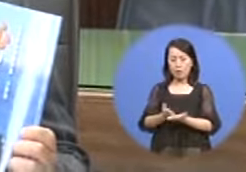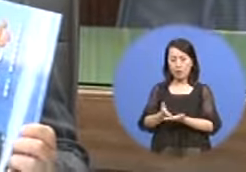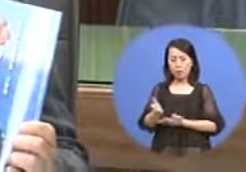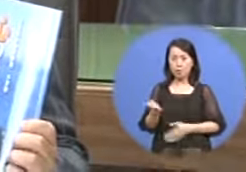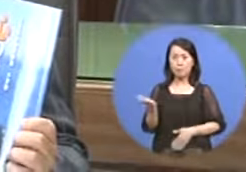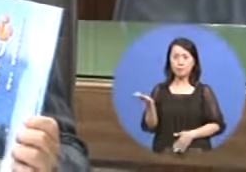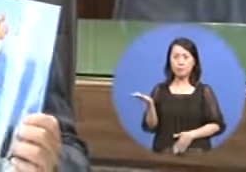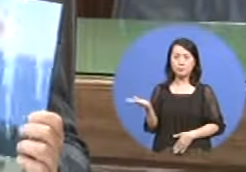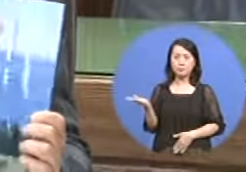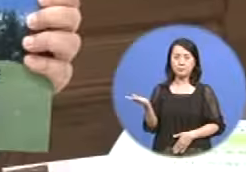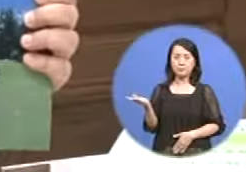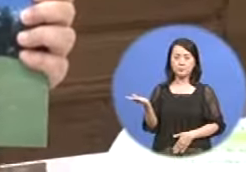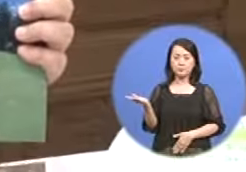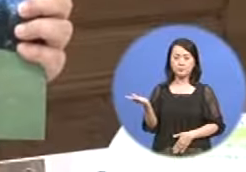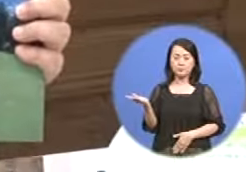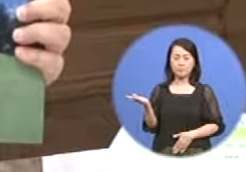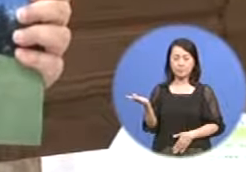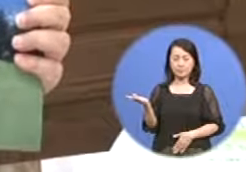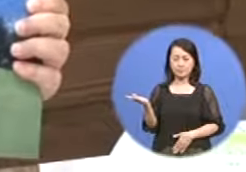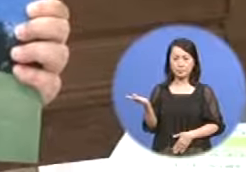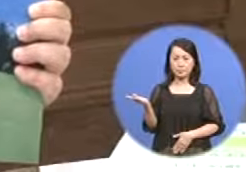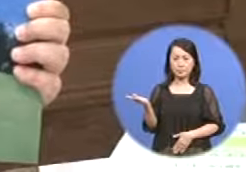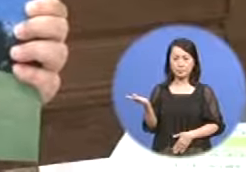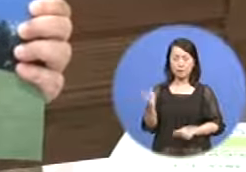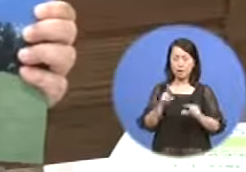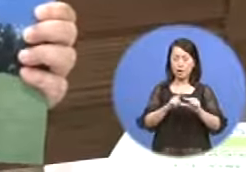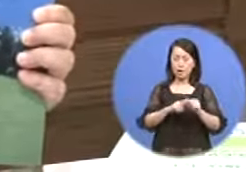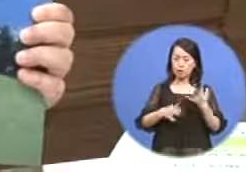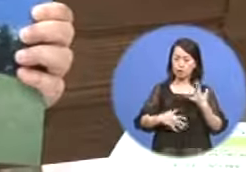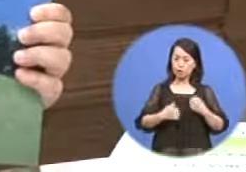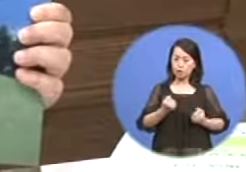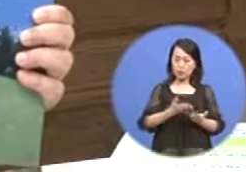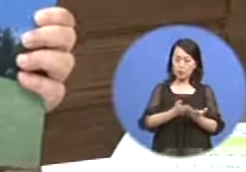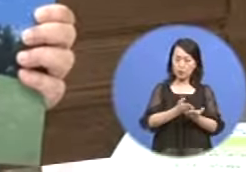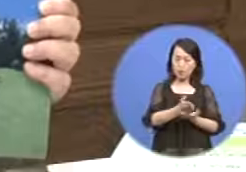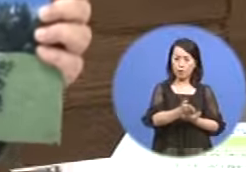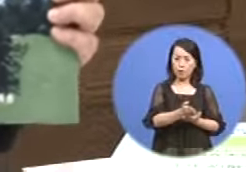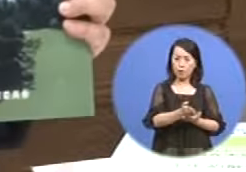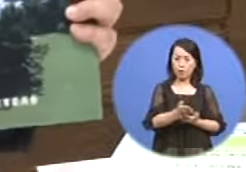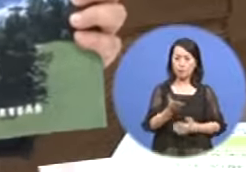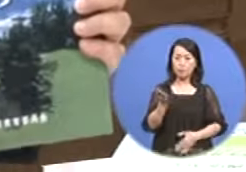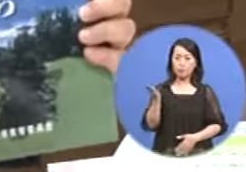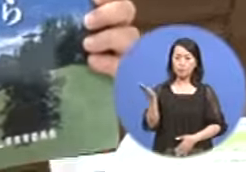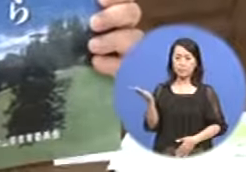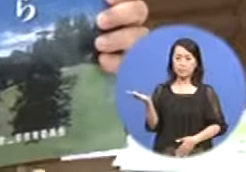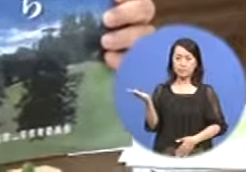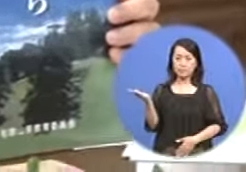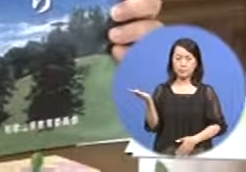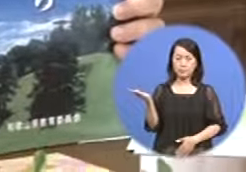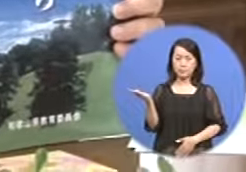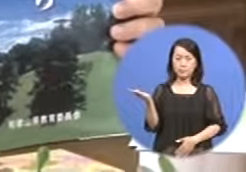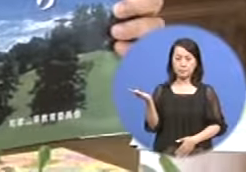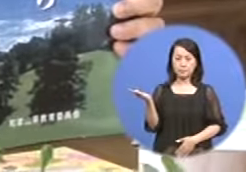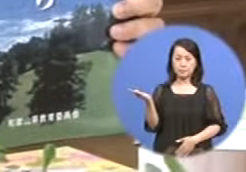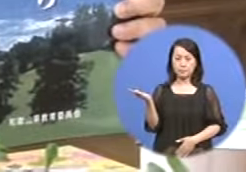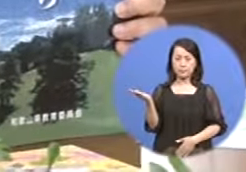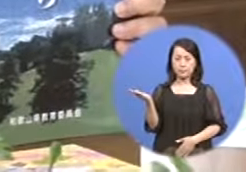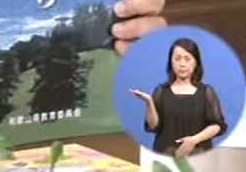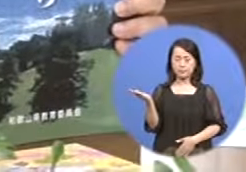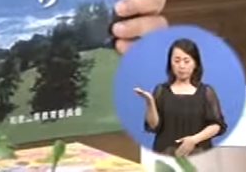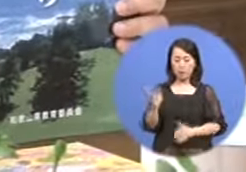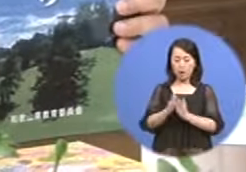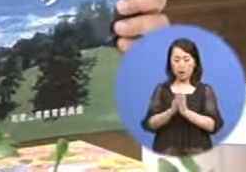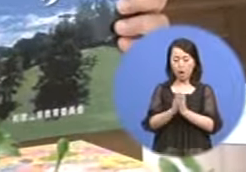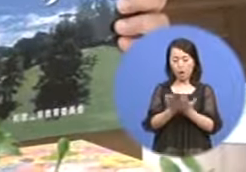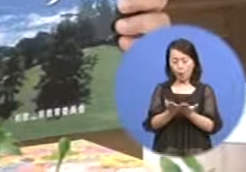この心の扉、 はい、 それから中学生に対しては希望への架け橋という教科書を作